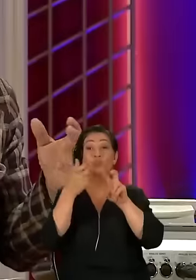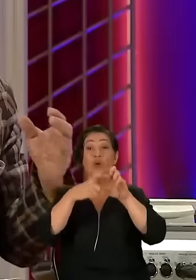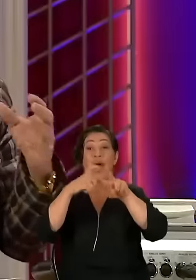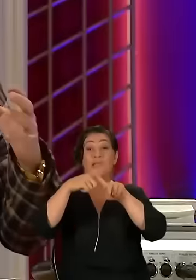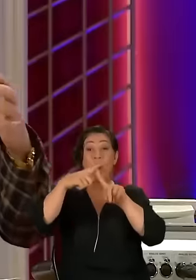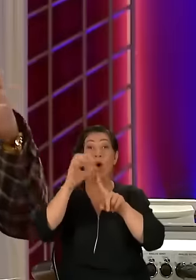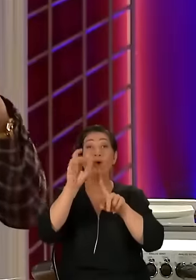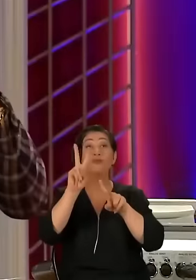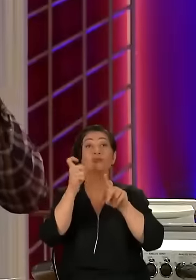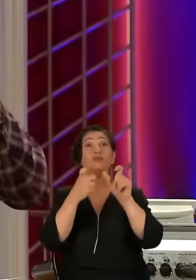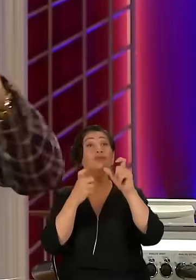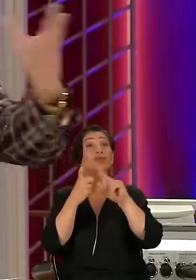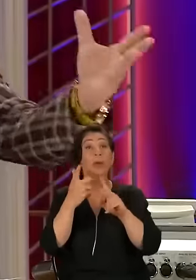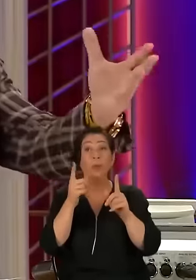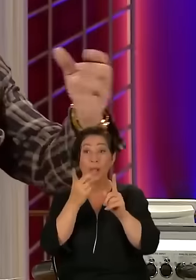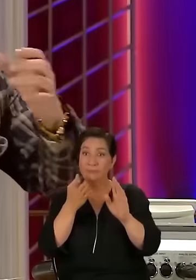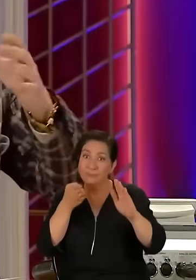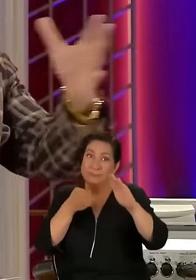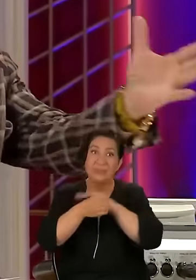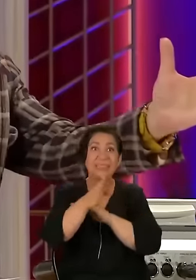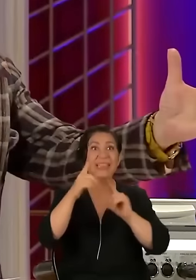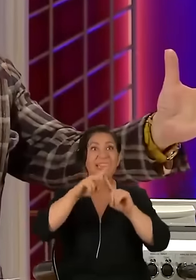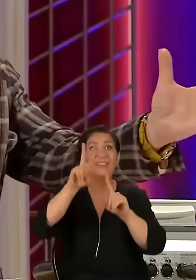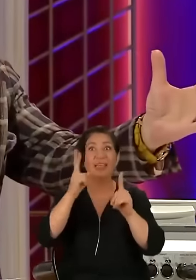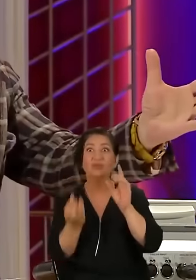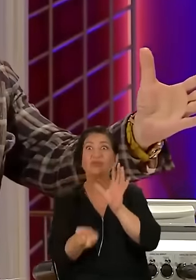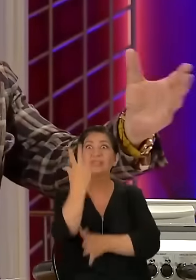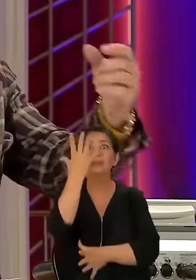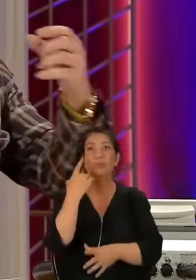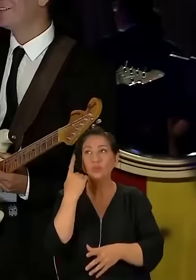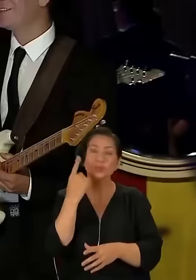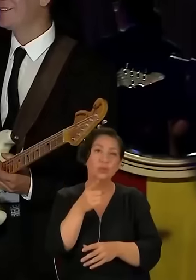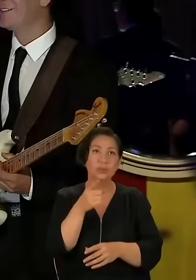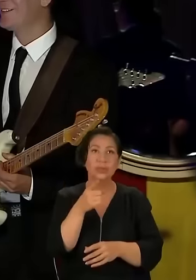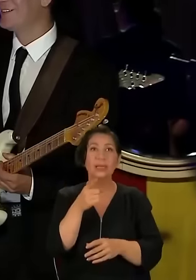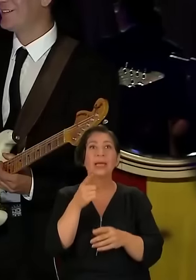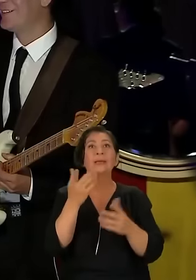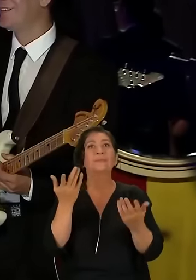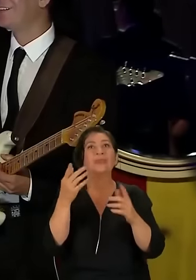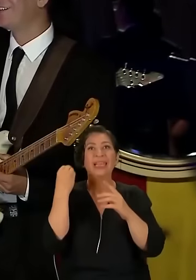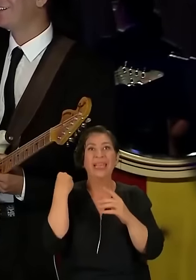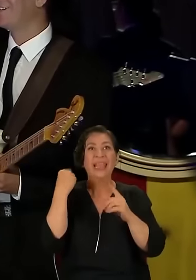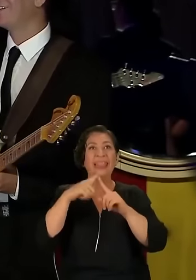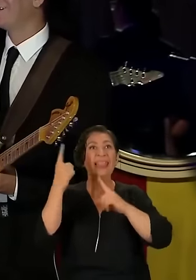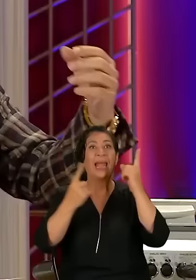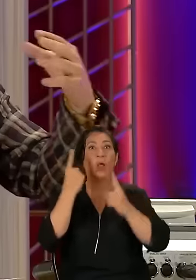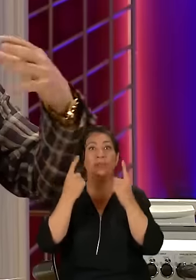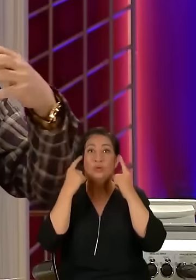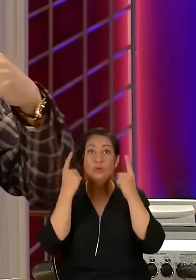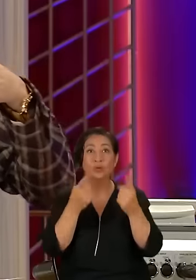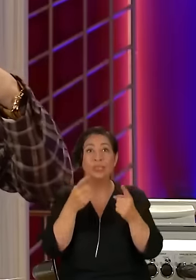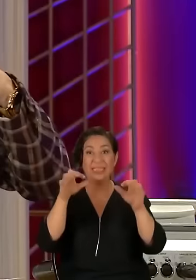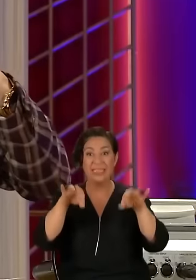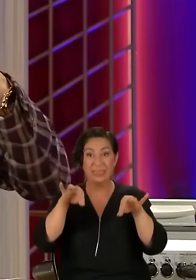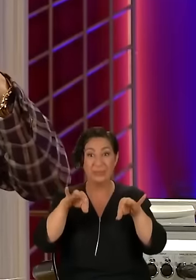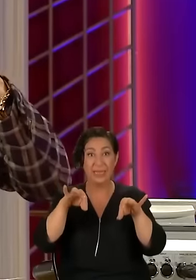Övüc'ün böyle şeyden fırladığını düşün televizyondan. Ve yeni teknolojileri düşün. Yani